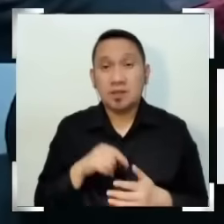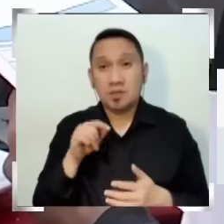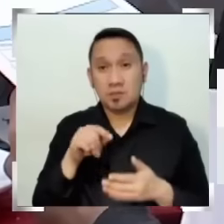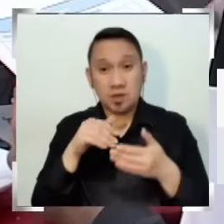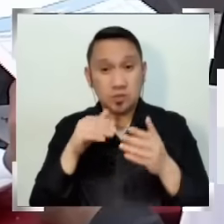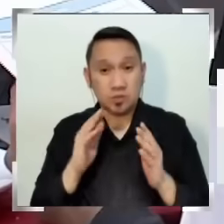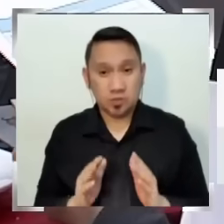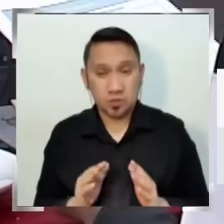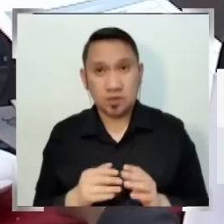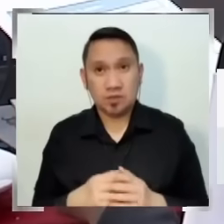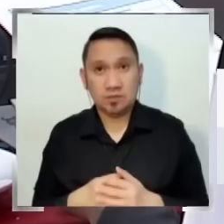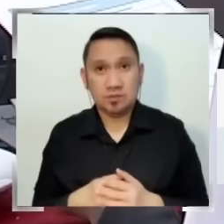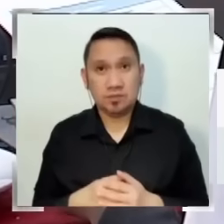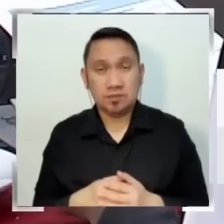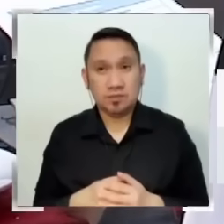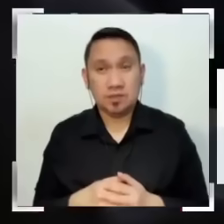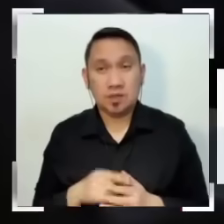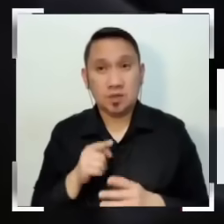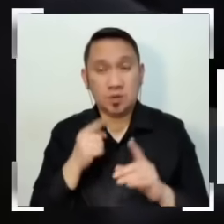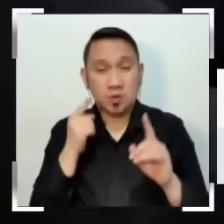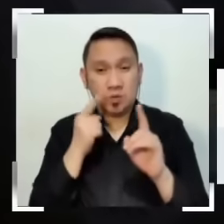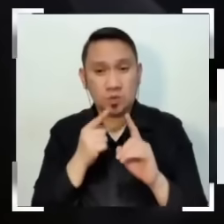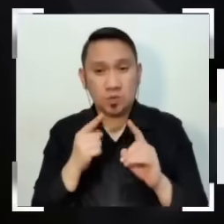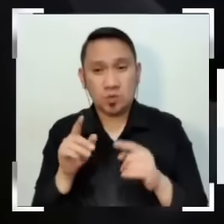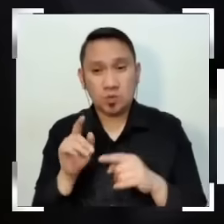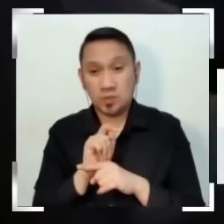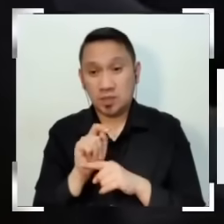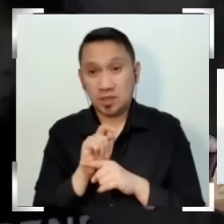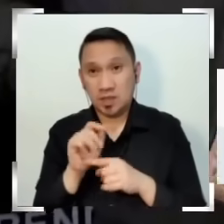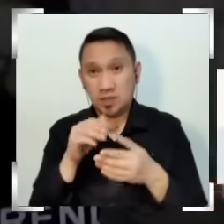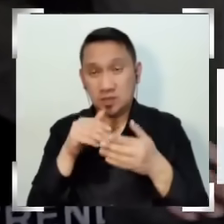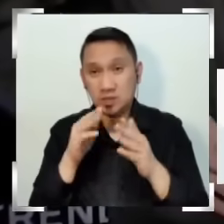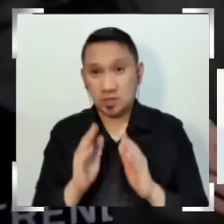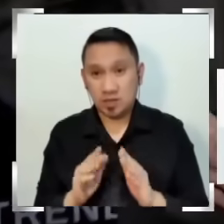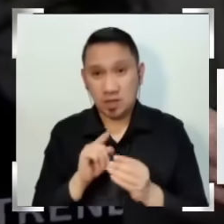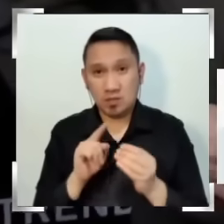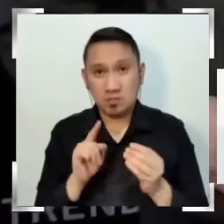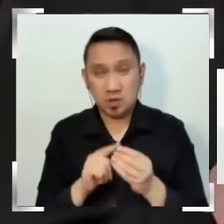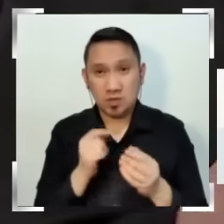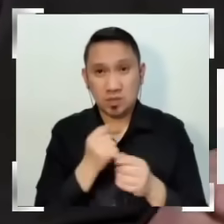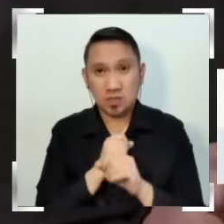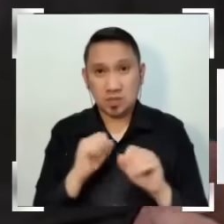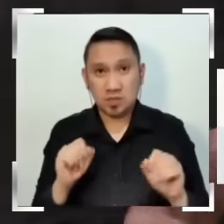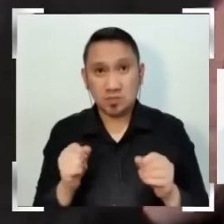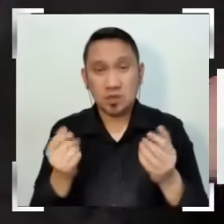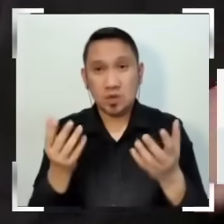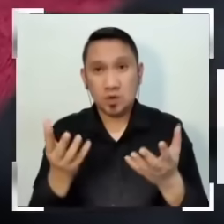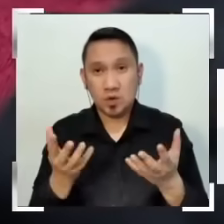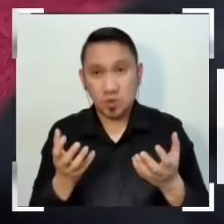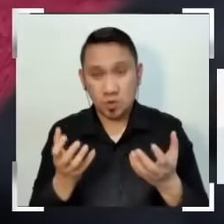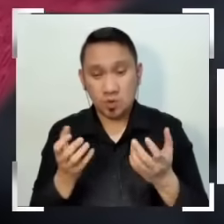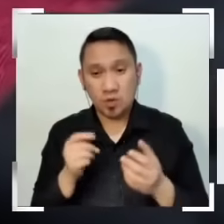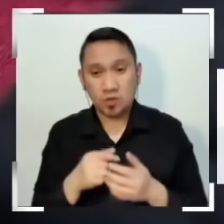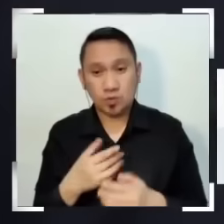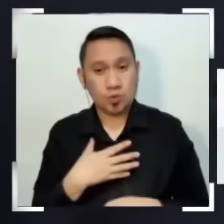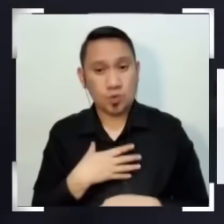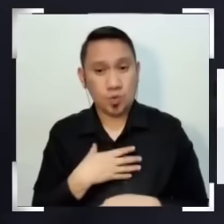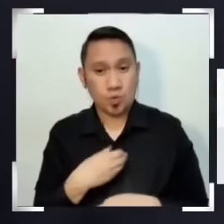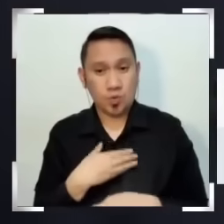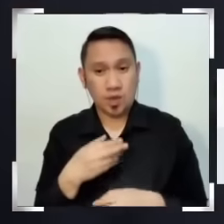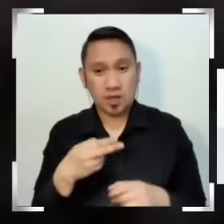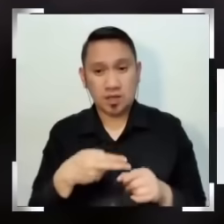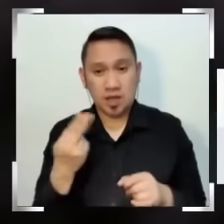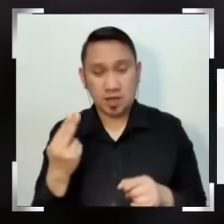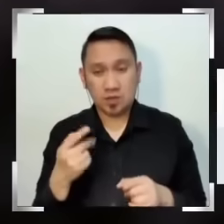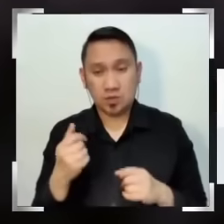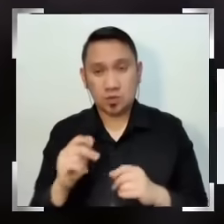for Gov na layong hasain ng mga estudyante sa cybersecurity. Gusto nilang maging white hackers o ethical hacker para labanan